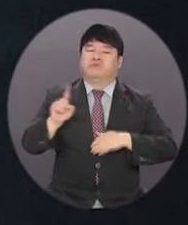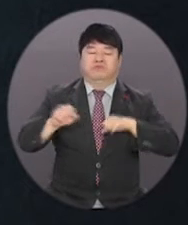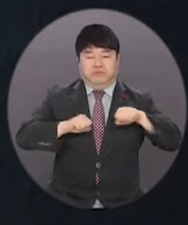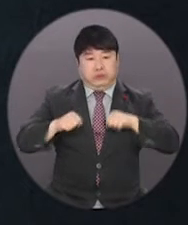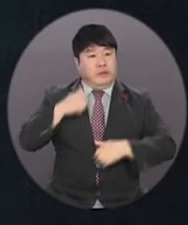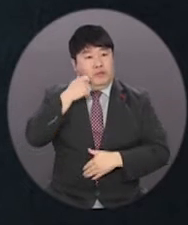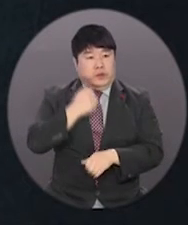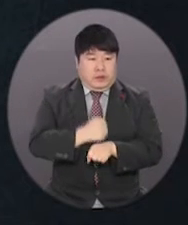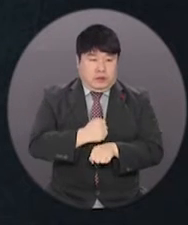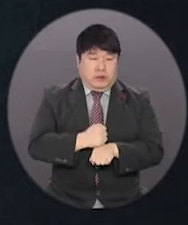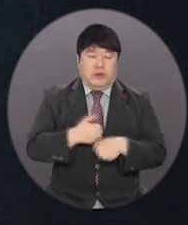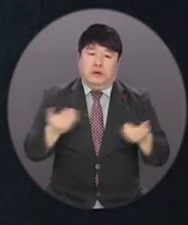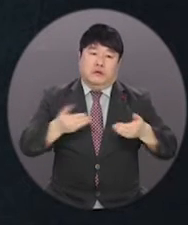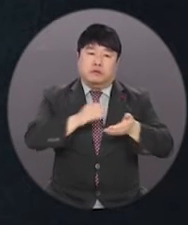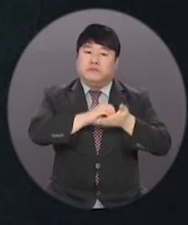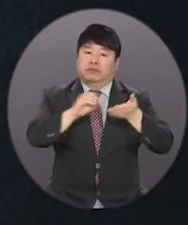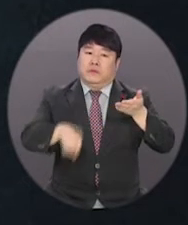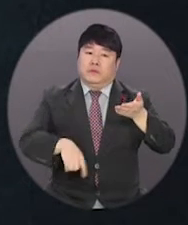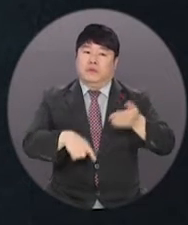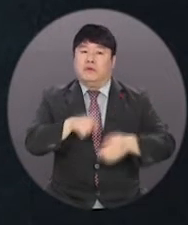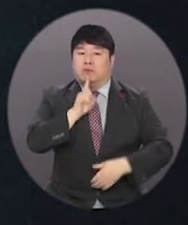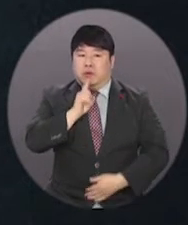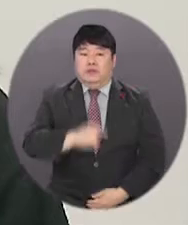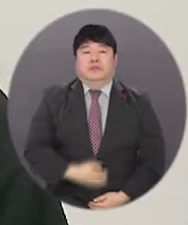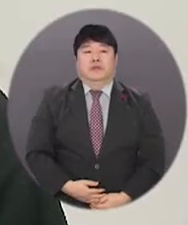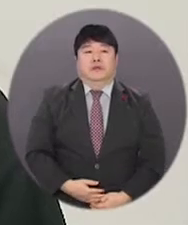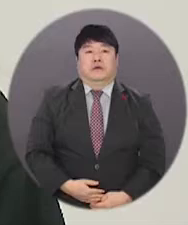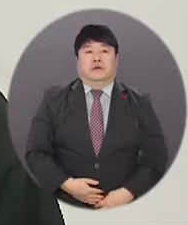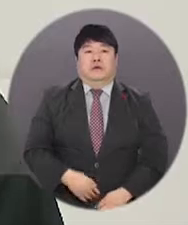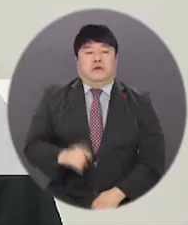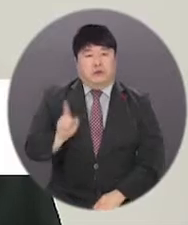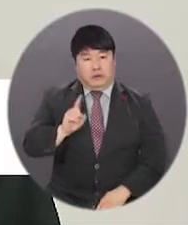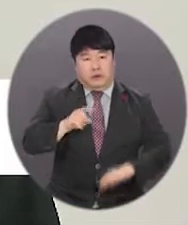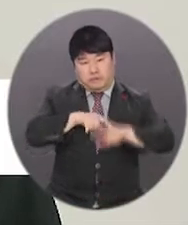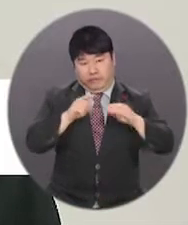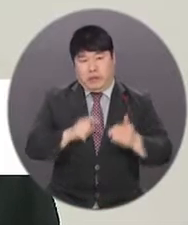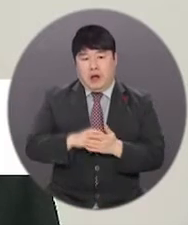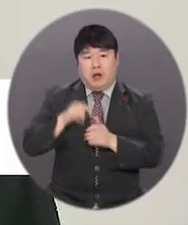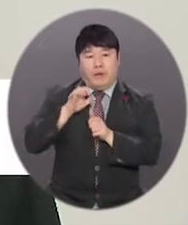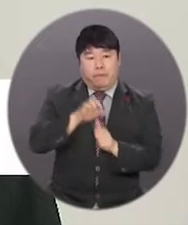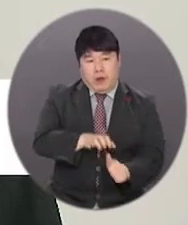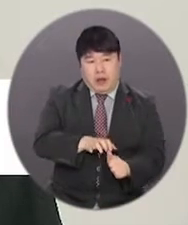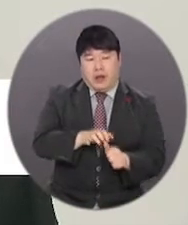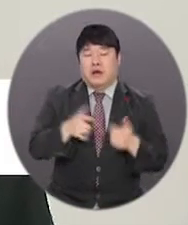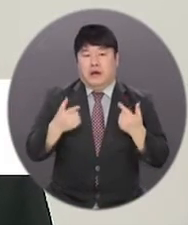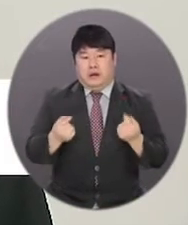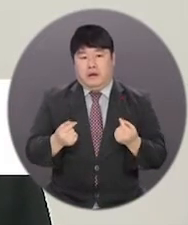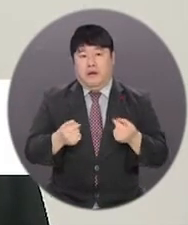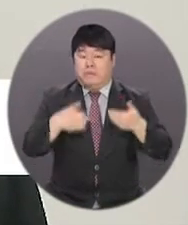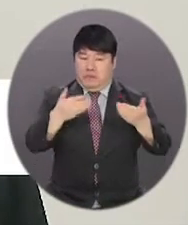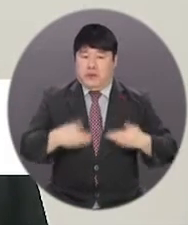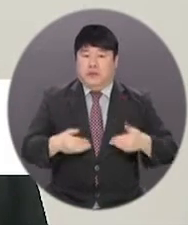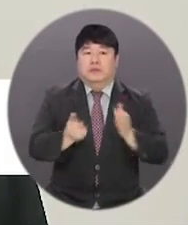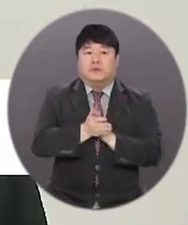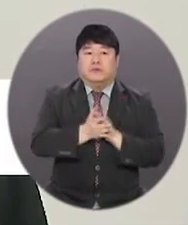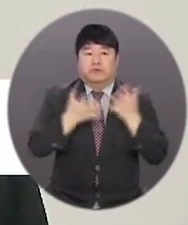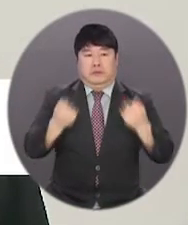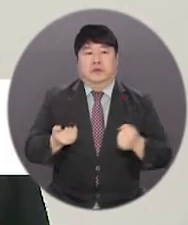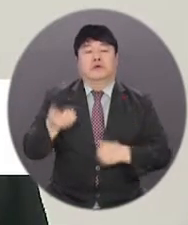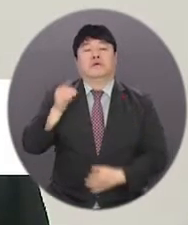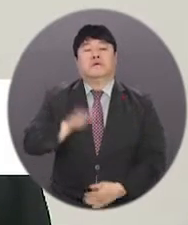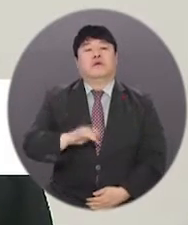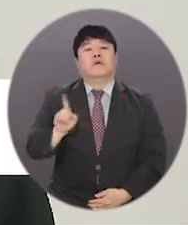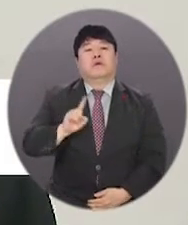하지 못하고 일을 그만뒀다고 호소했습니다. 어떤 심리적인 압박감 그런 것들을 받는 친구들이 많았어요.